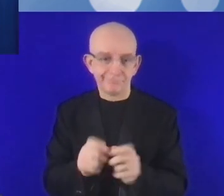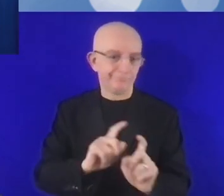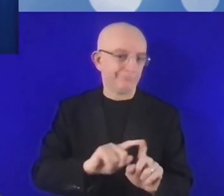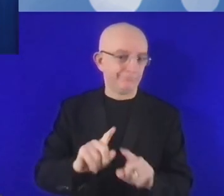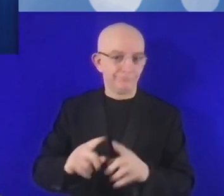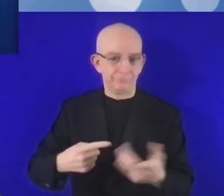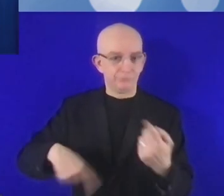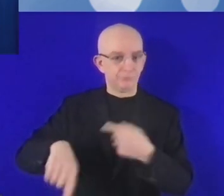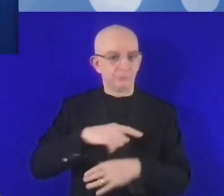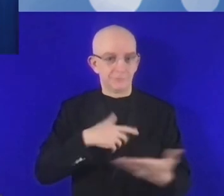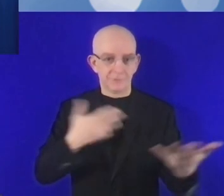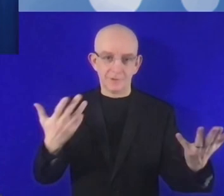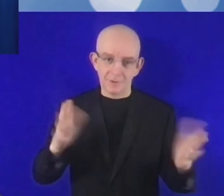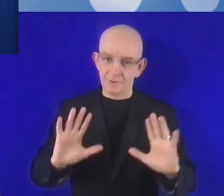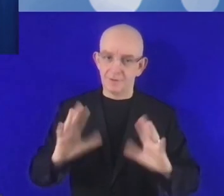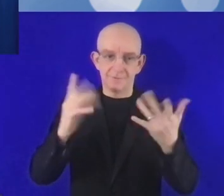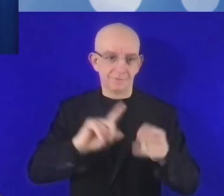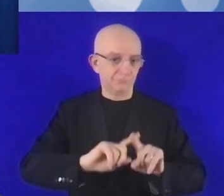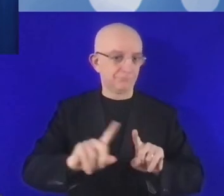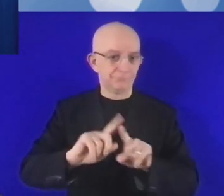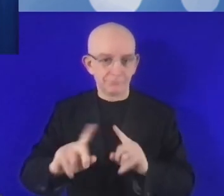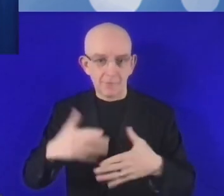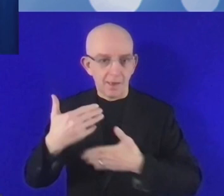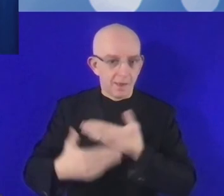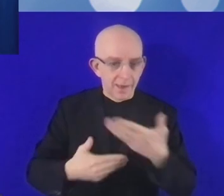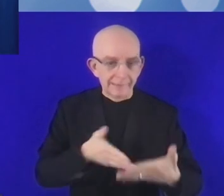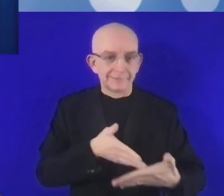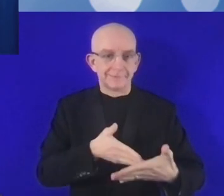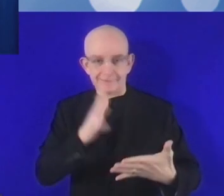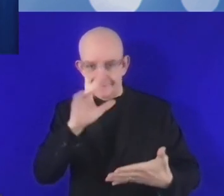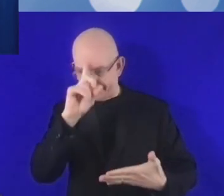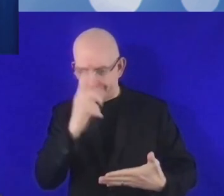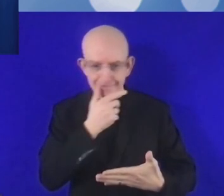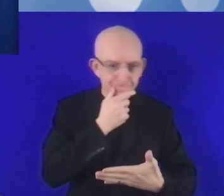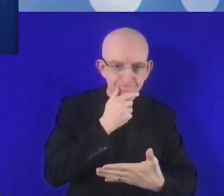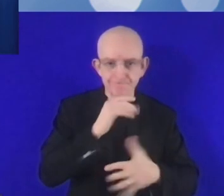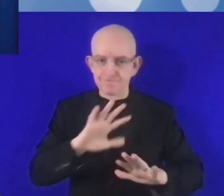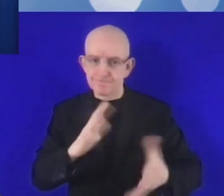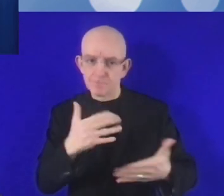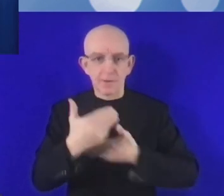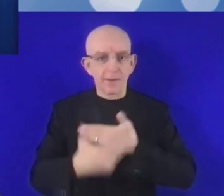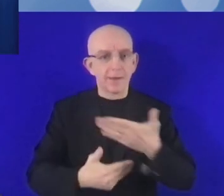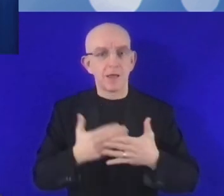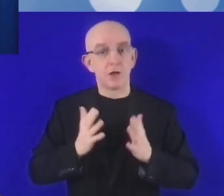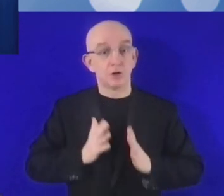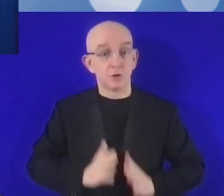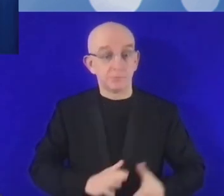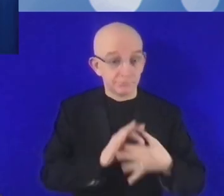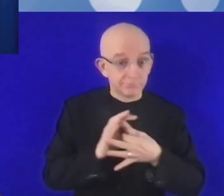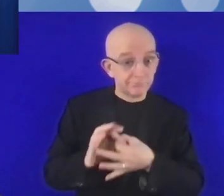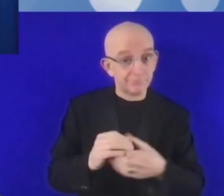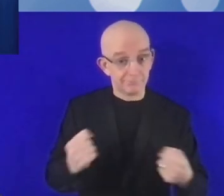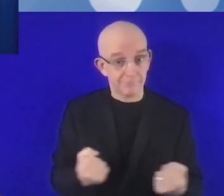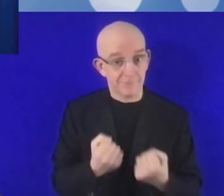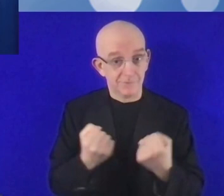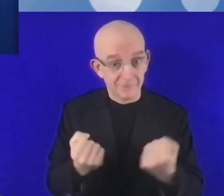生活的世界都是电子化的世界，但是我们同时要强调，我们目前的这个世界